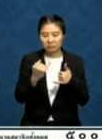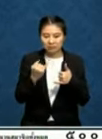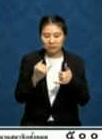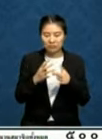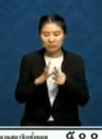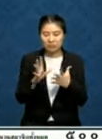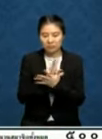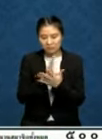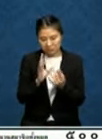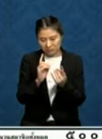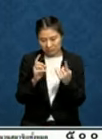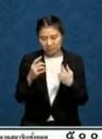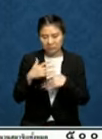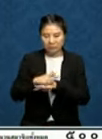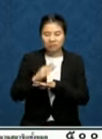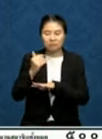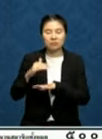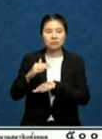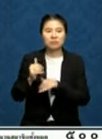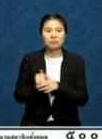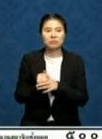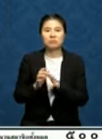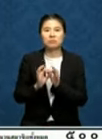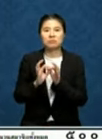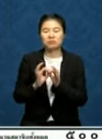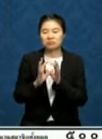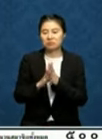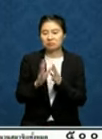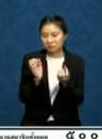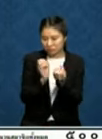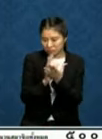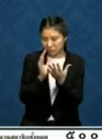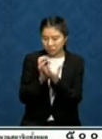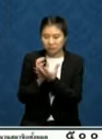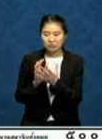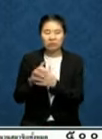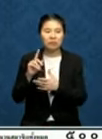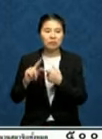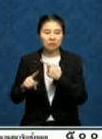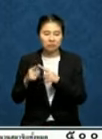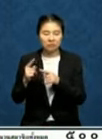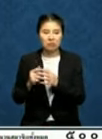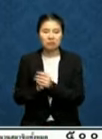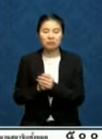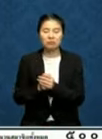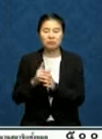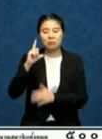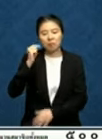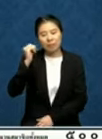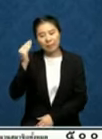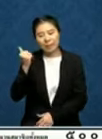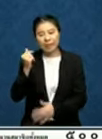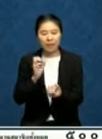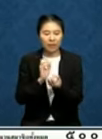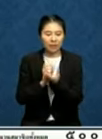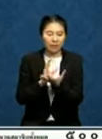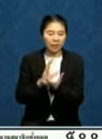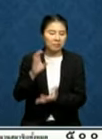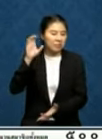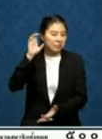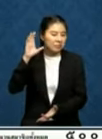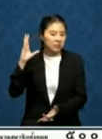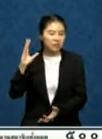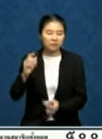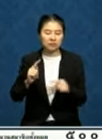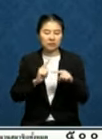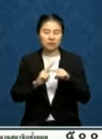านสังคมผลกระทบต่อความสัมพันธ์กับบุคคลอื่นๆในสังคมค่ะเด็กมีความสัมพันธ์ไม่ดีกับพ่อแม่ไม่เชื่อฟังผู้ปกครอง